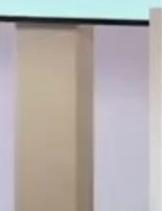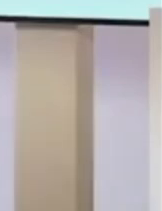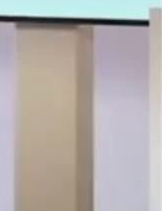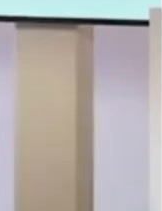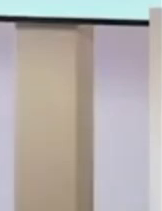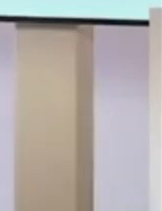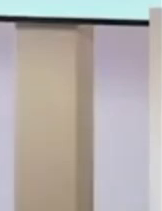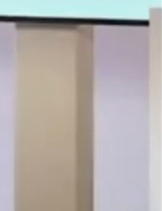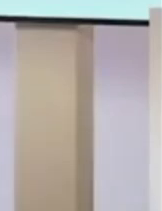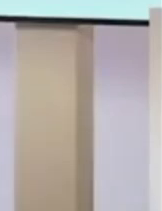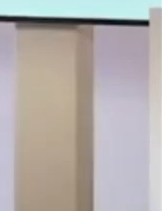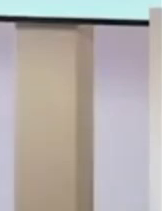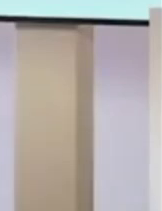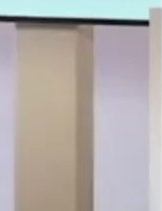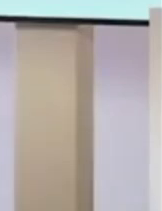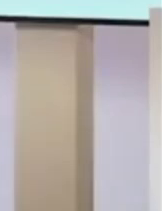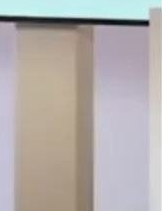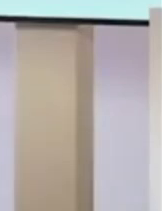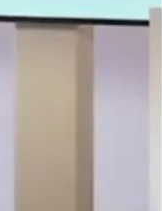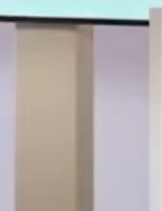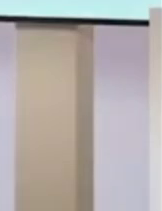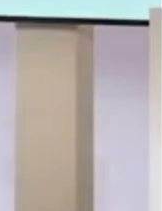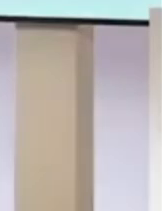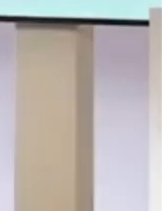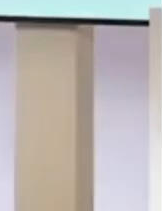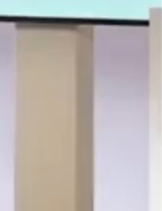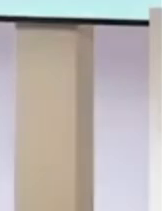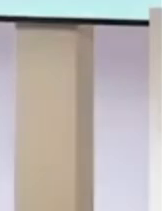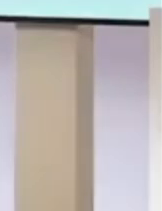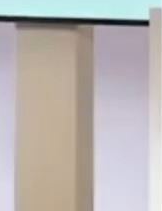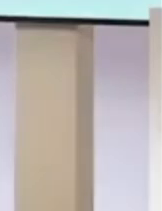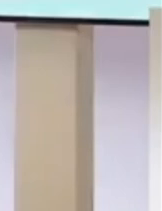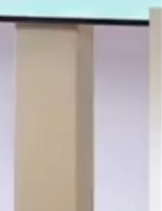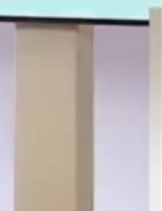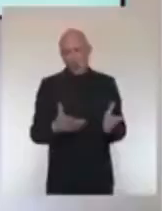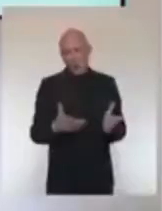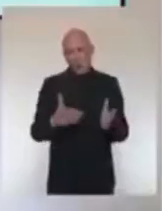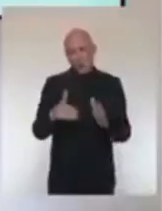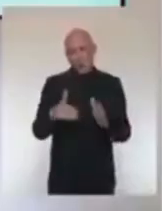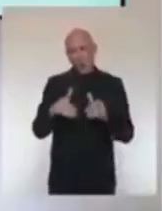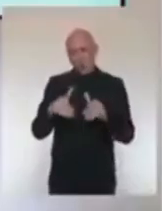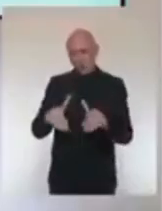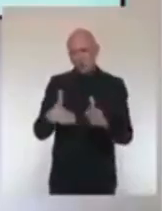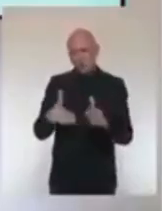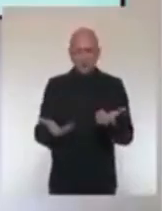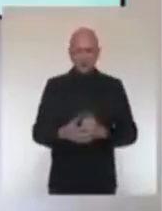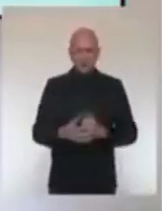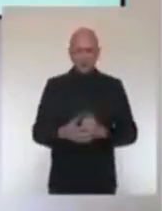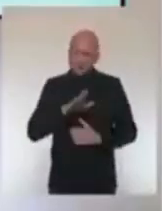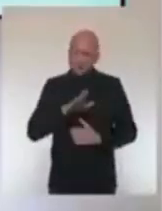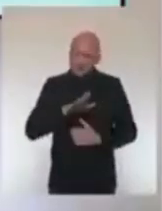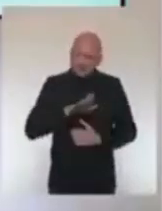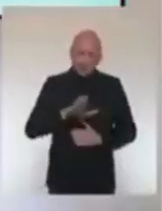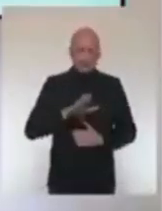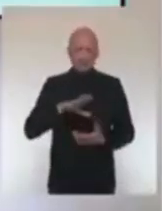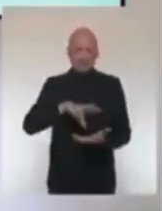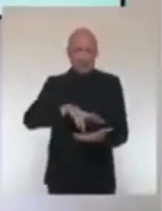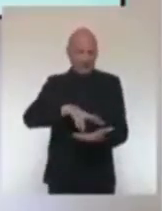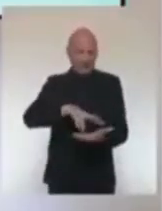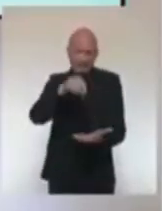personne. Je le redis, en Île-de-France, nous devons faire preuve d'une extrême vigilance. Je sais les difficultés que chacun